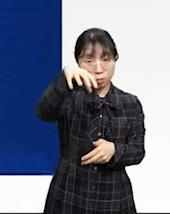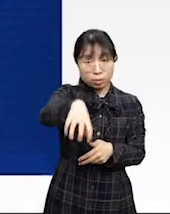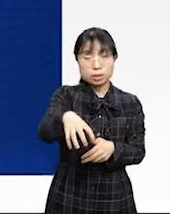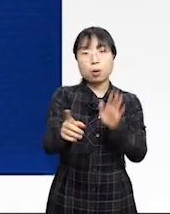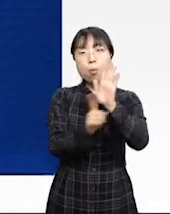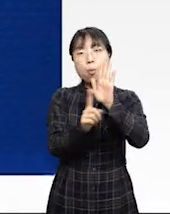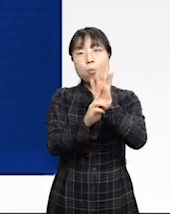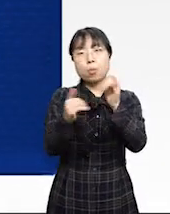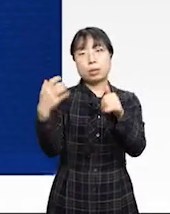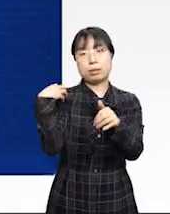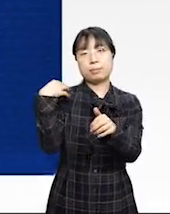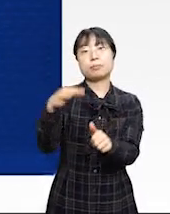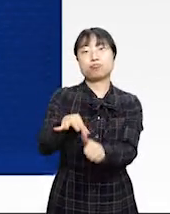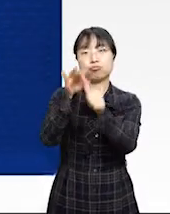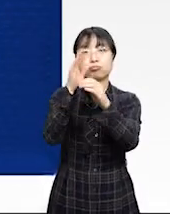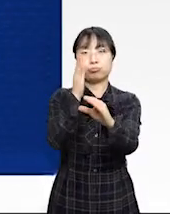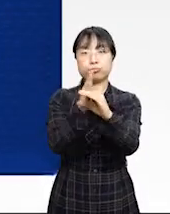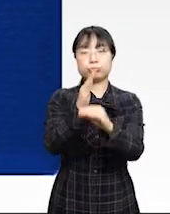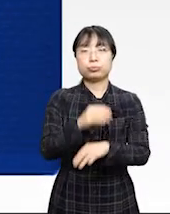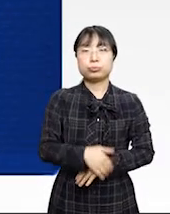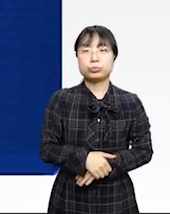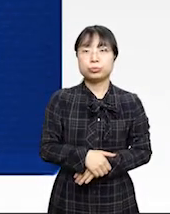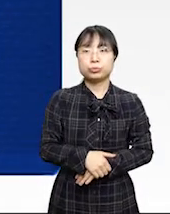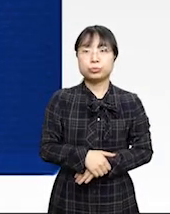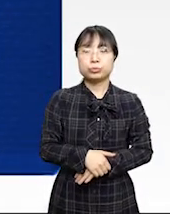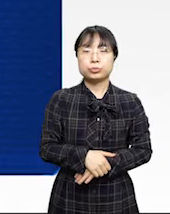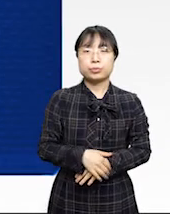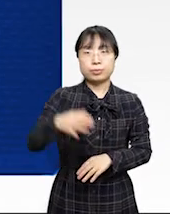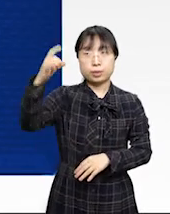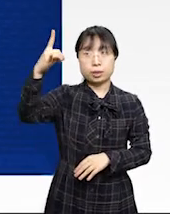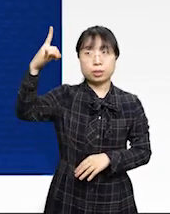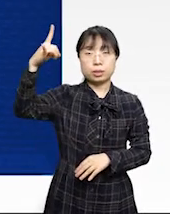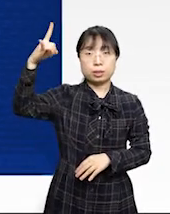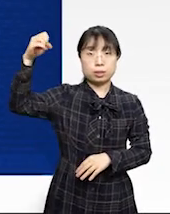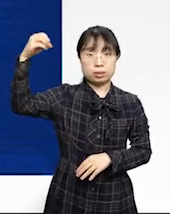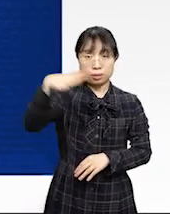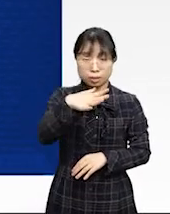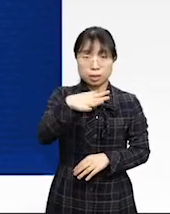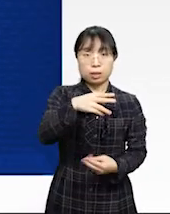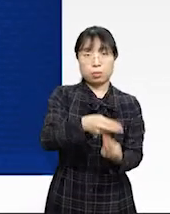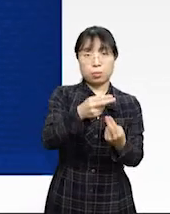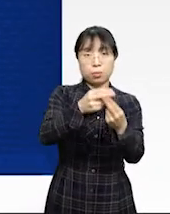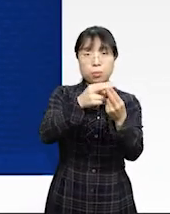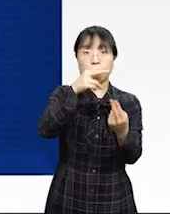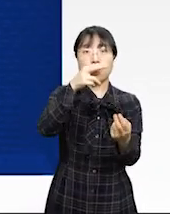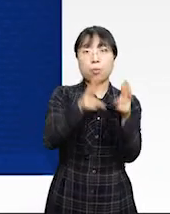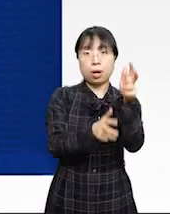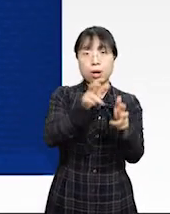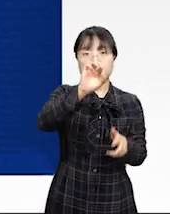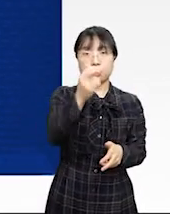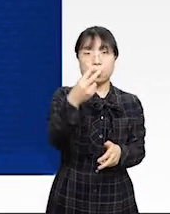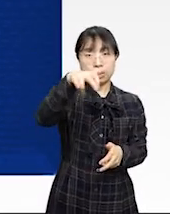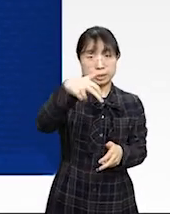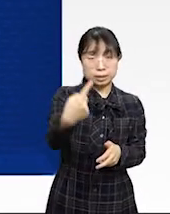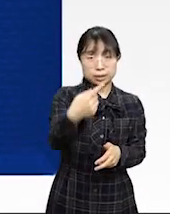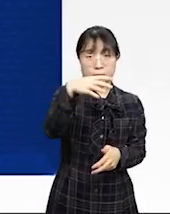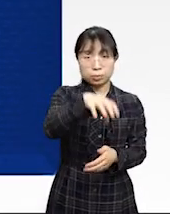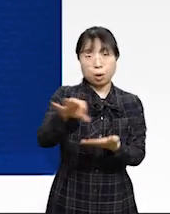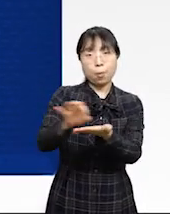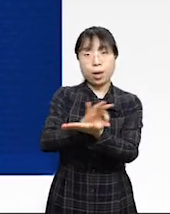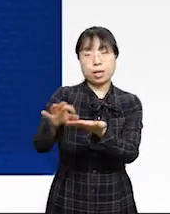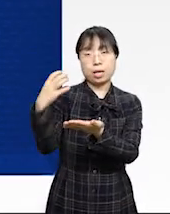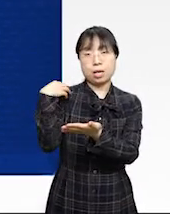직원을 모집합니다. 태양광 충전기 제조업장인 주식회사 요크에서 회계 경력 정규직